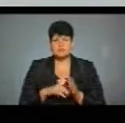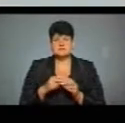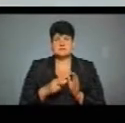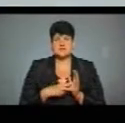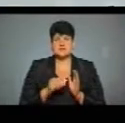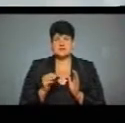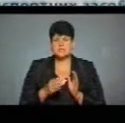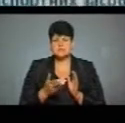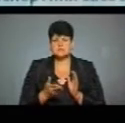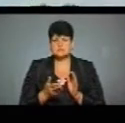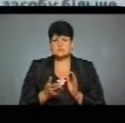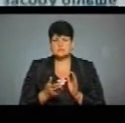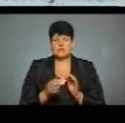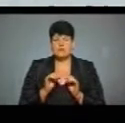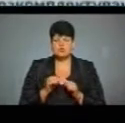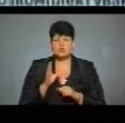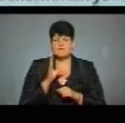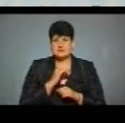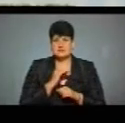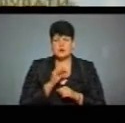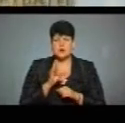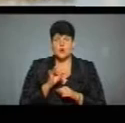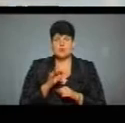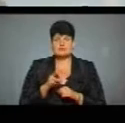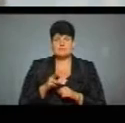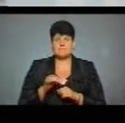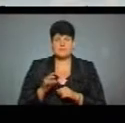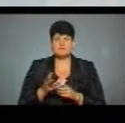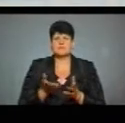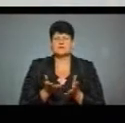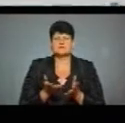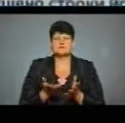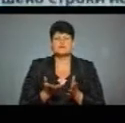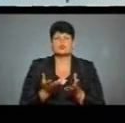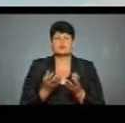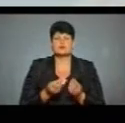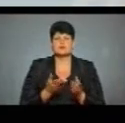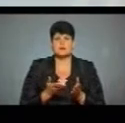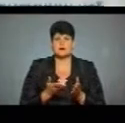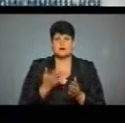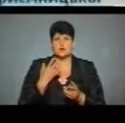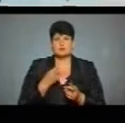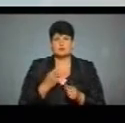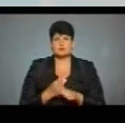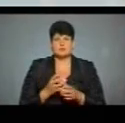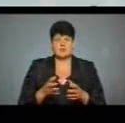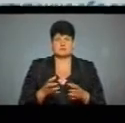тисяч гривень, можна встигнути розмитнити автівку? Чи від того дня, коли зловили